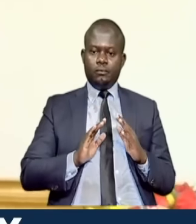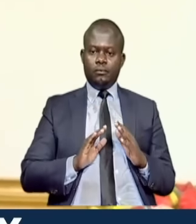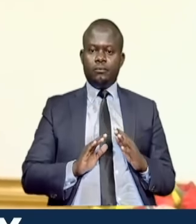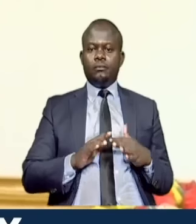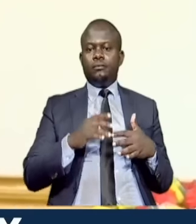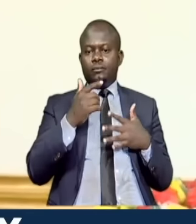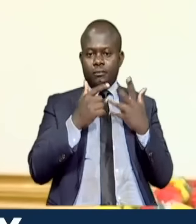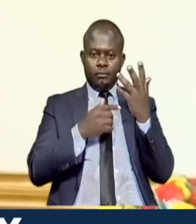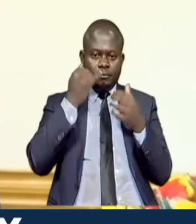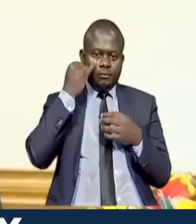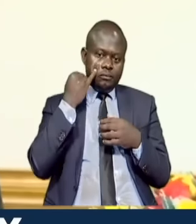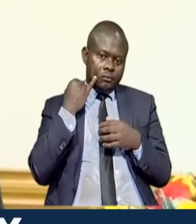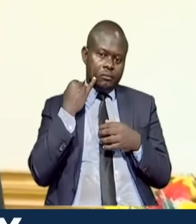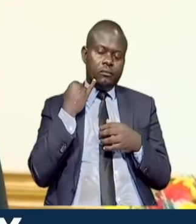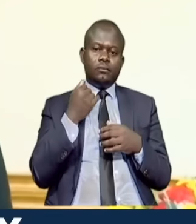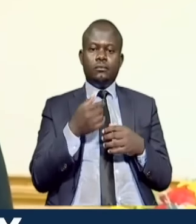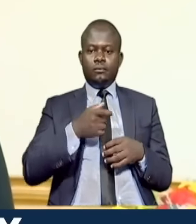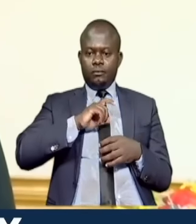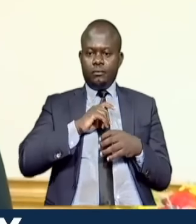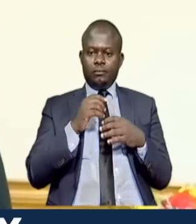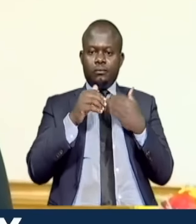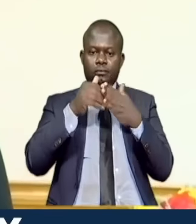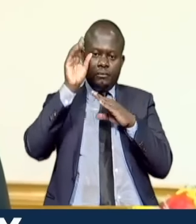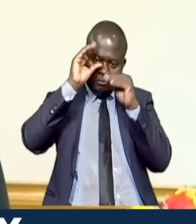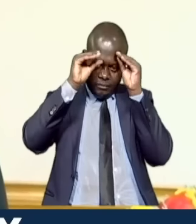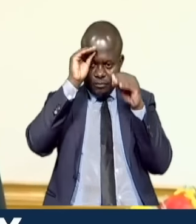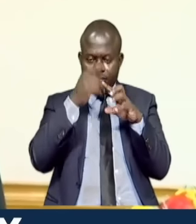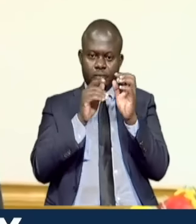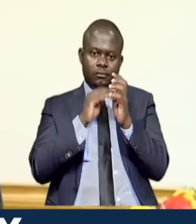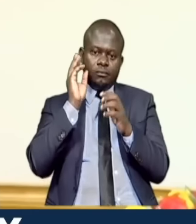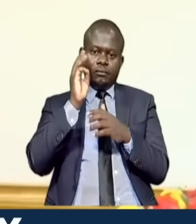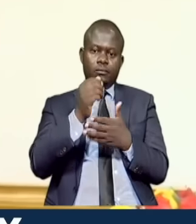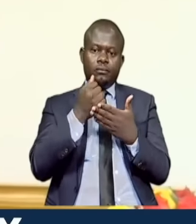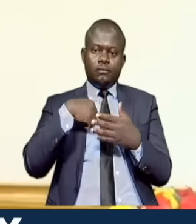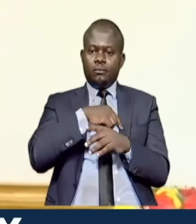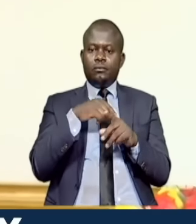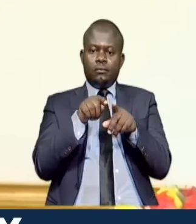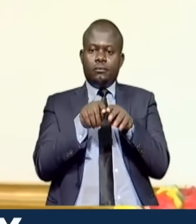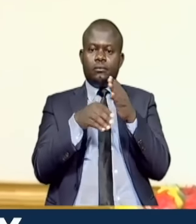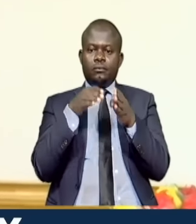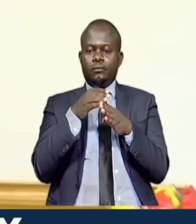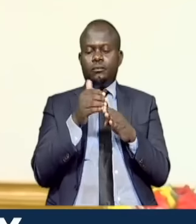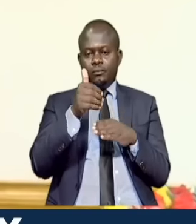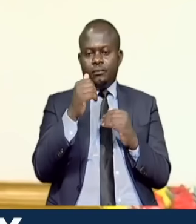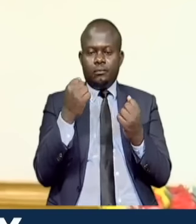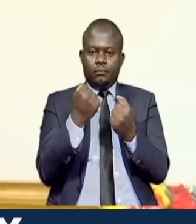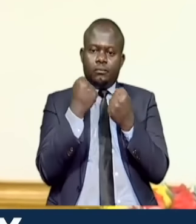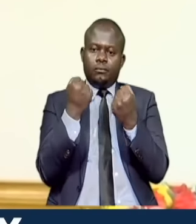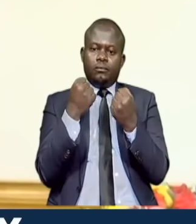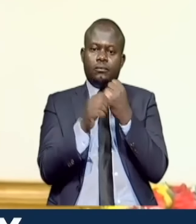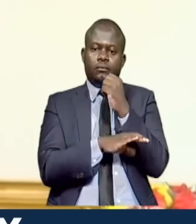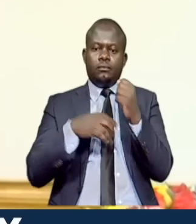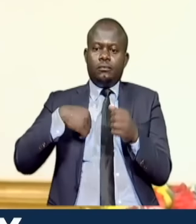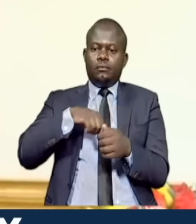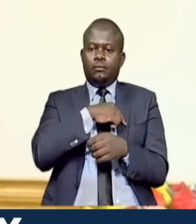somo rikomeye ry'ubutwari tubigiraho tserizana dufasha natwe kubaka ubwo budaheranwa mu gihugu